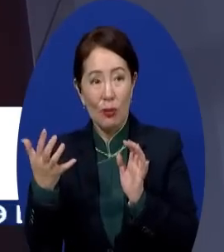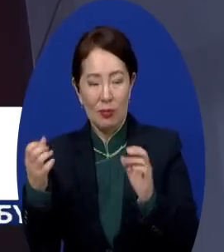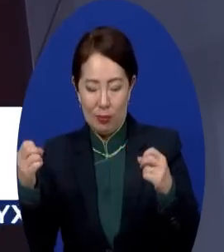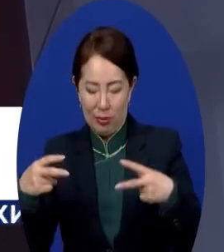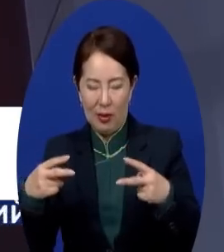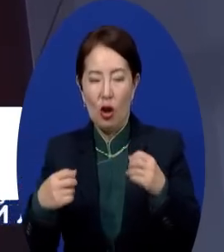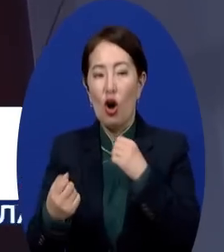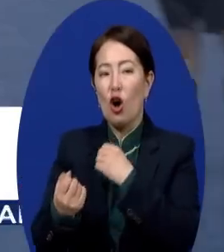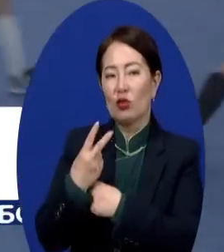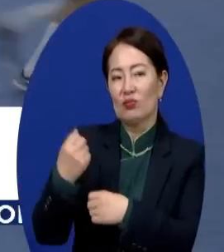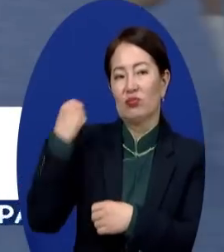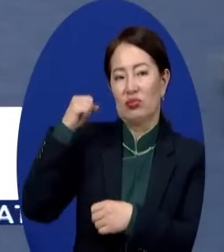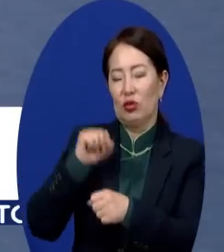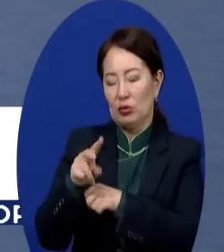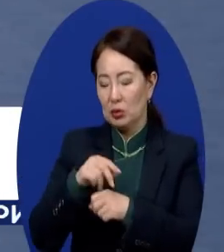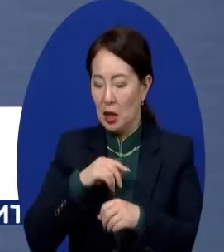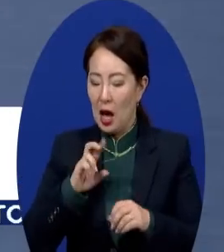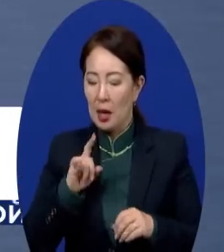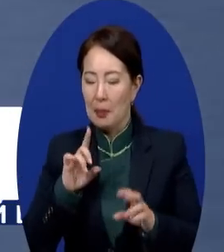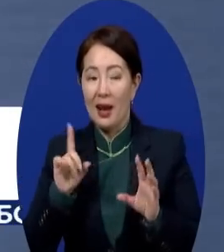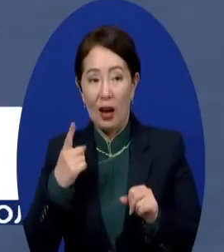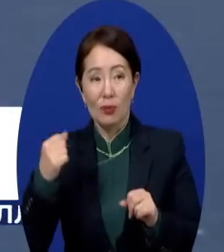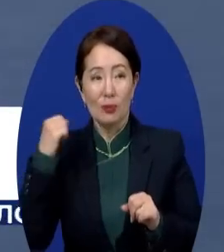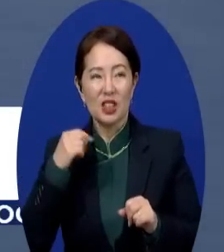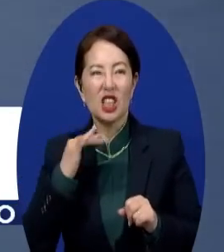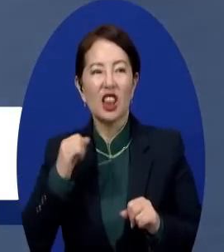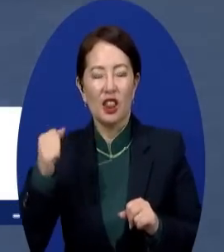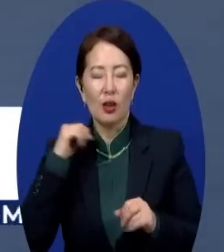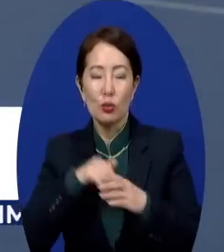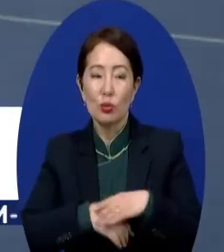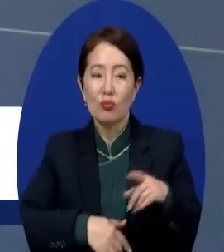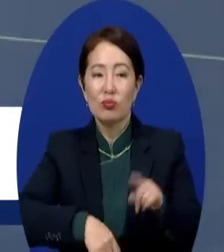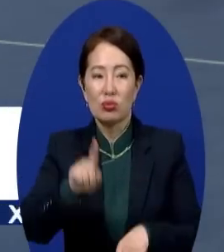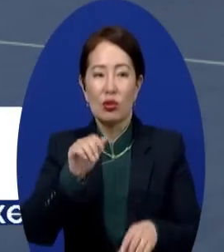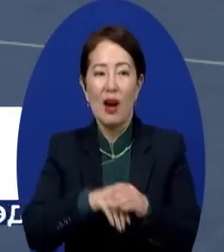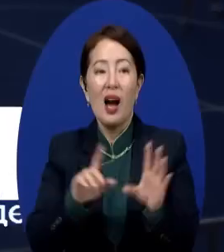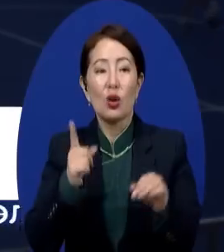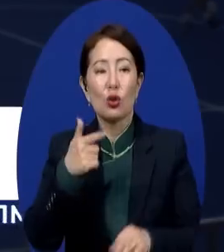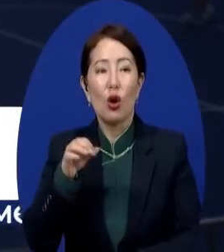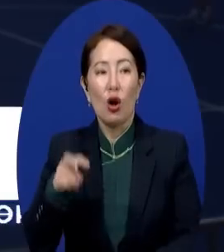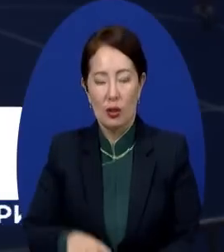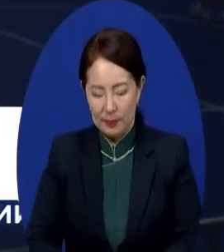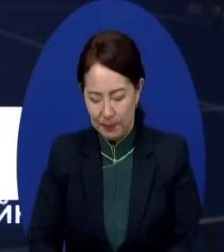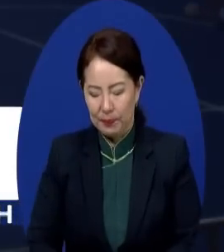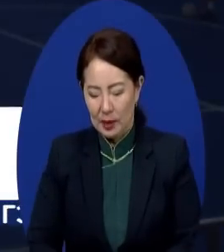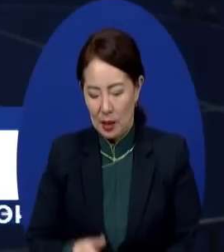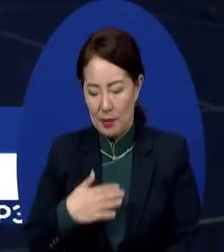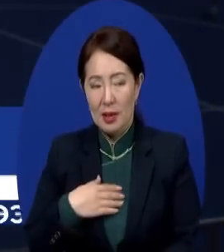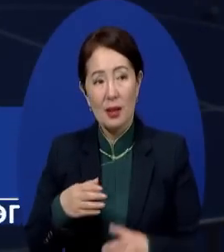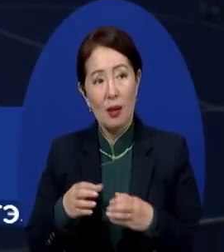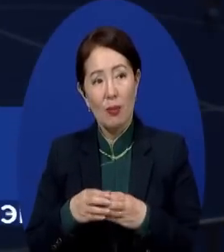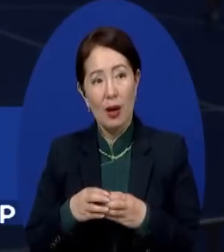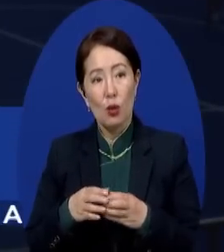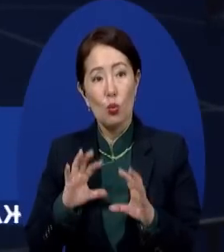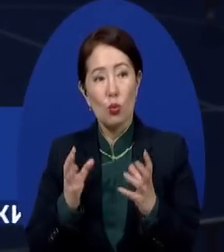шилдэг тоглогч Ирхэн Баяр 11 гол оруулж шилдэг тоглолтоо үзүүллээ. Тэгээ манай багийн хувьд бол бүгд